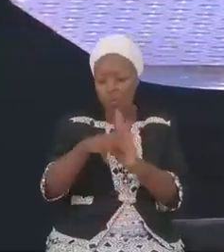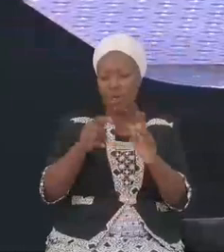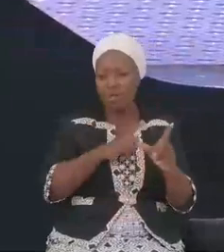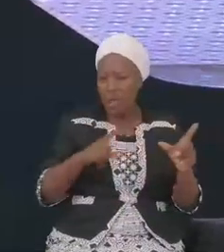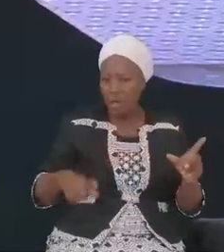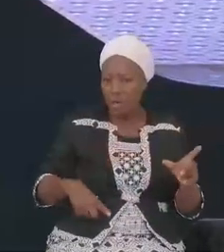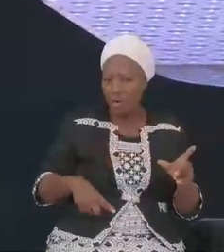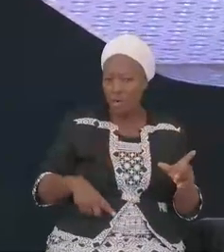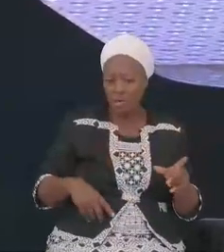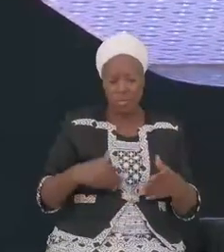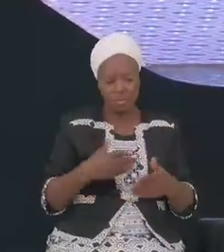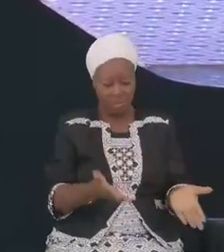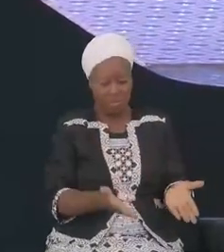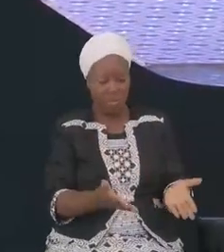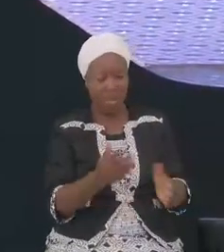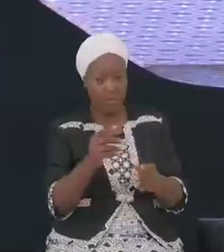nous,